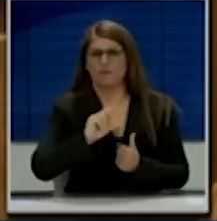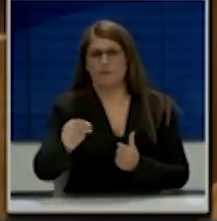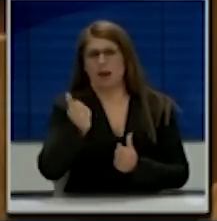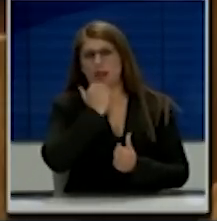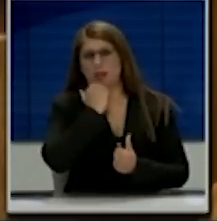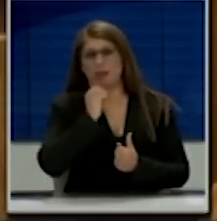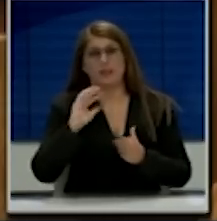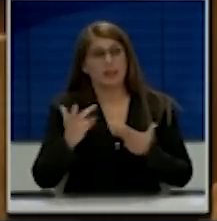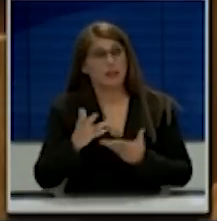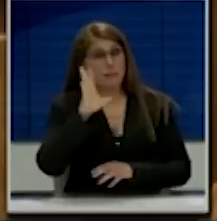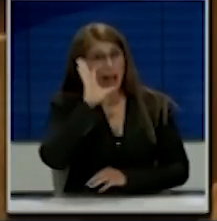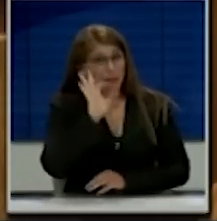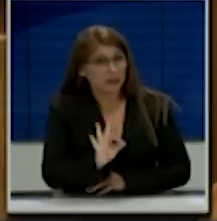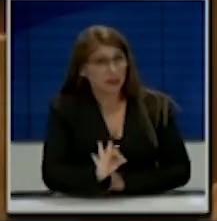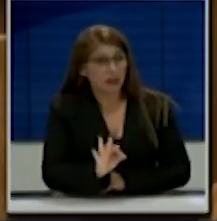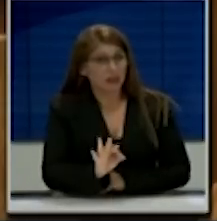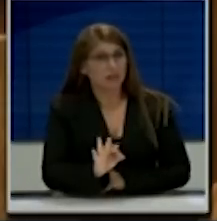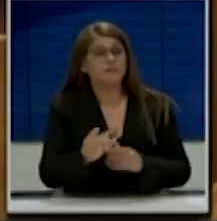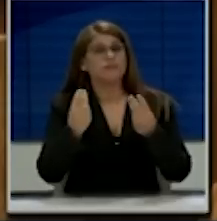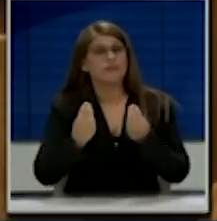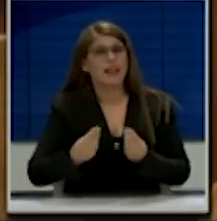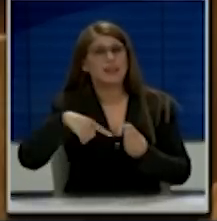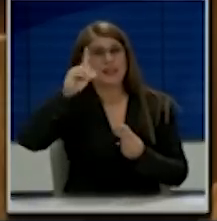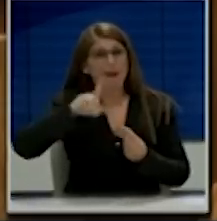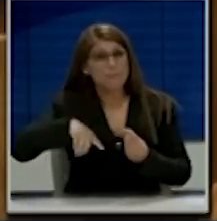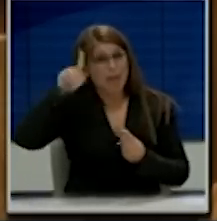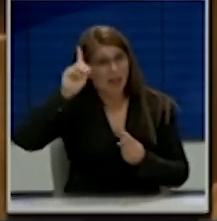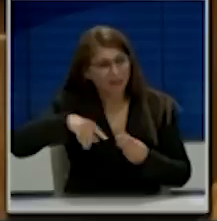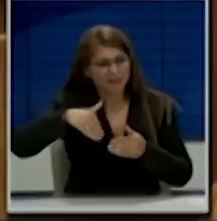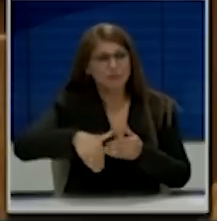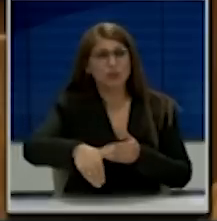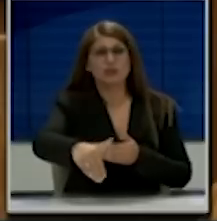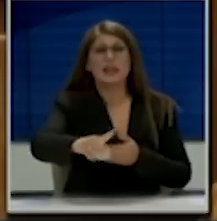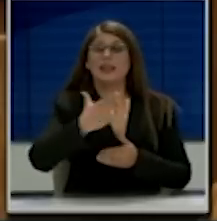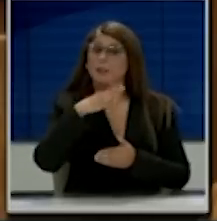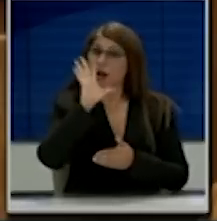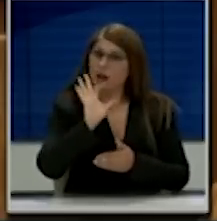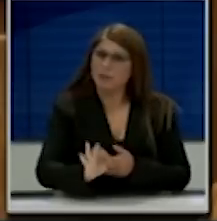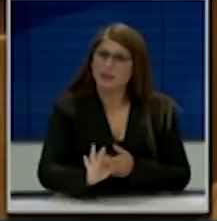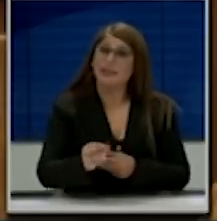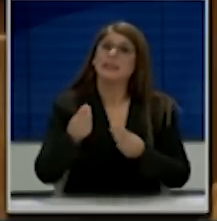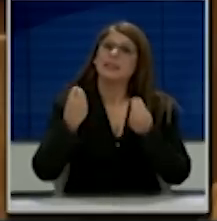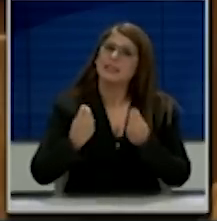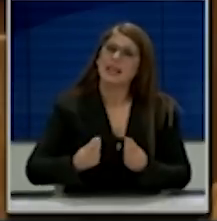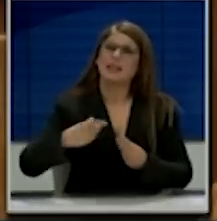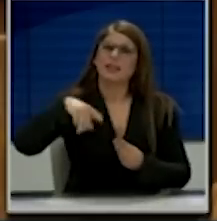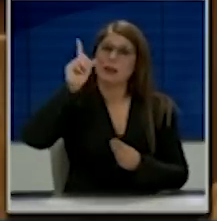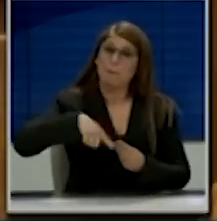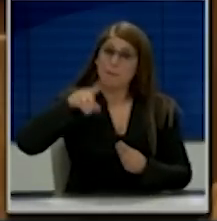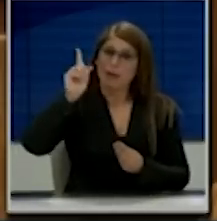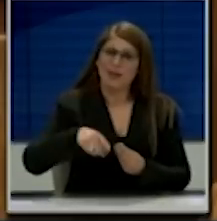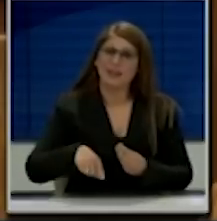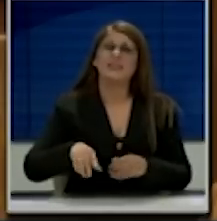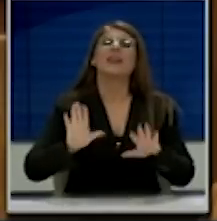Γιατί όντως οι καλύτερες μέρες είναι μπροστά μας. Γιατί όντως τις καλύτερες μέρες μας δεν